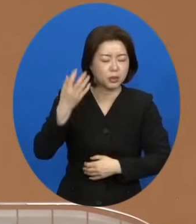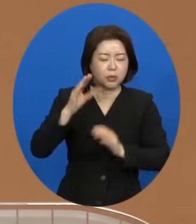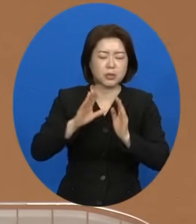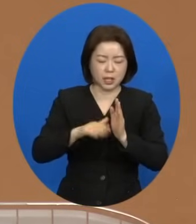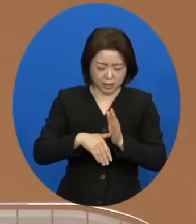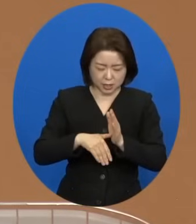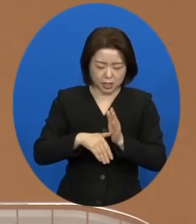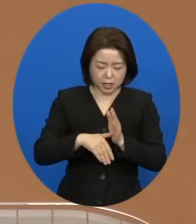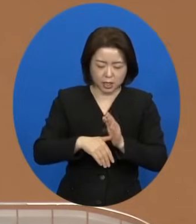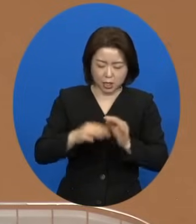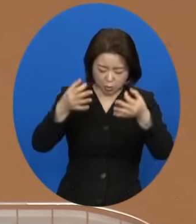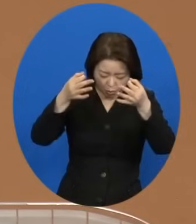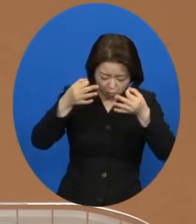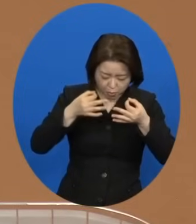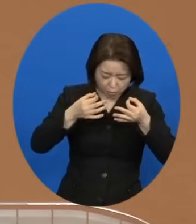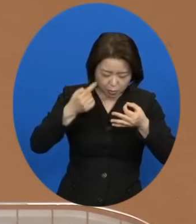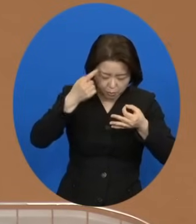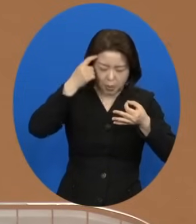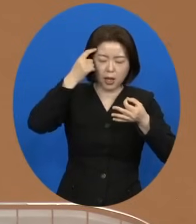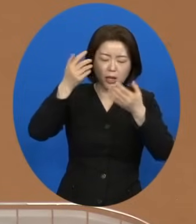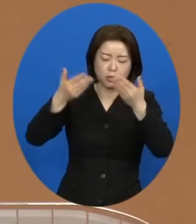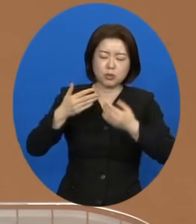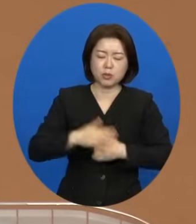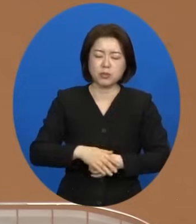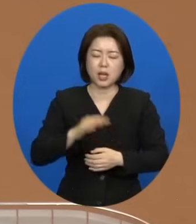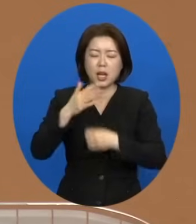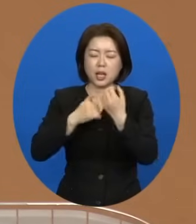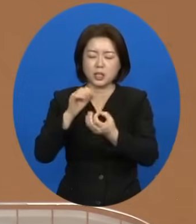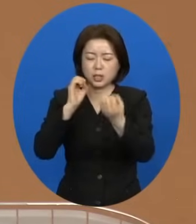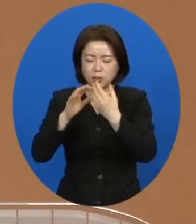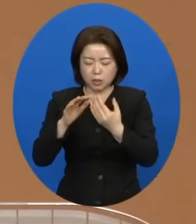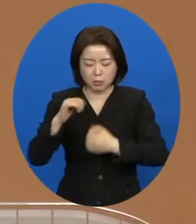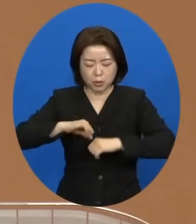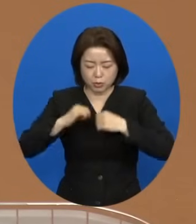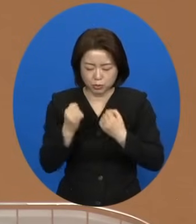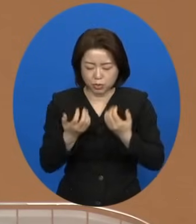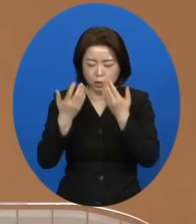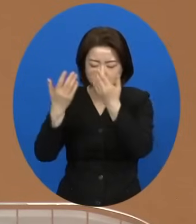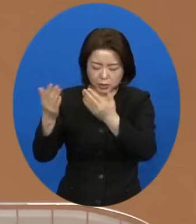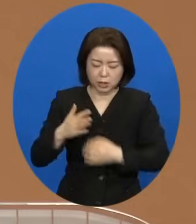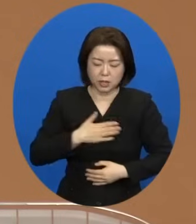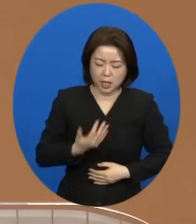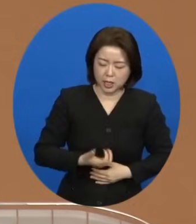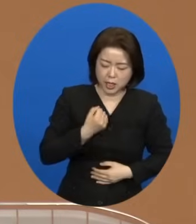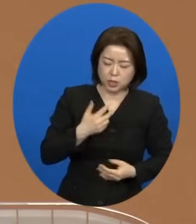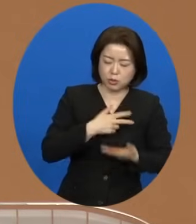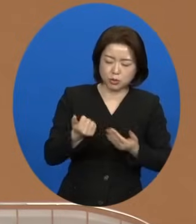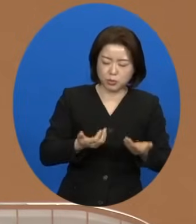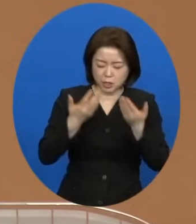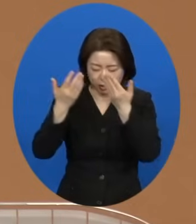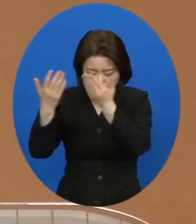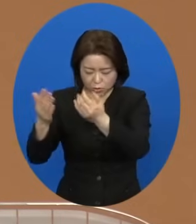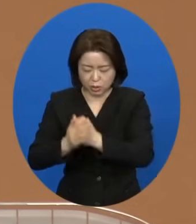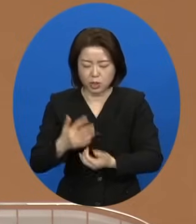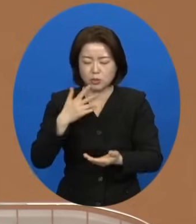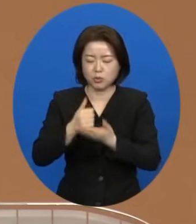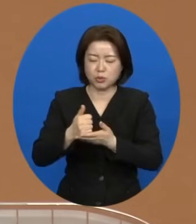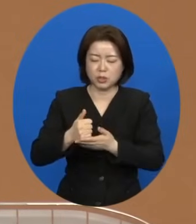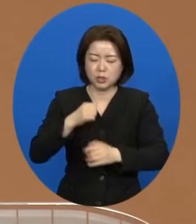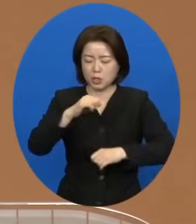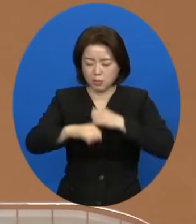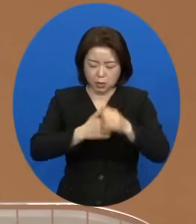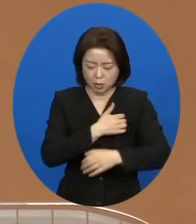주여 우리가 주님 앞에 응답하며 순종함으로 나아가오니 우리의 가진 것을 주님께 드리오니 주여 마음껏 받아